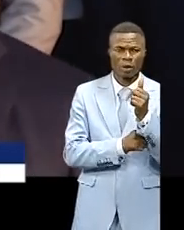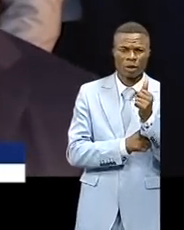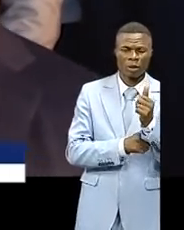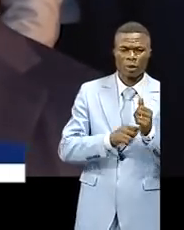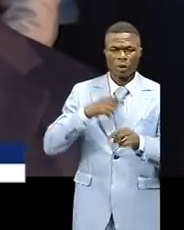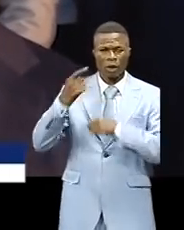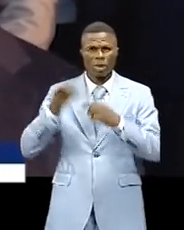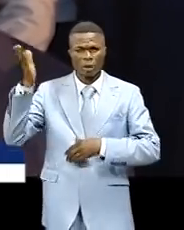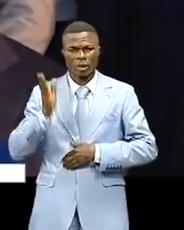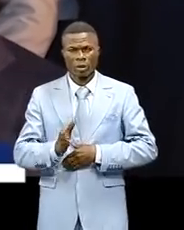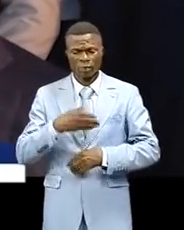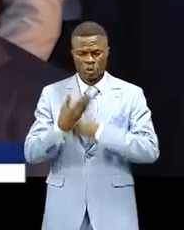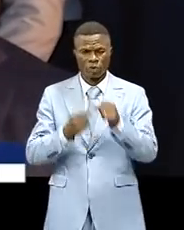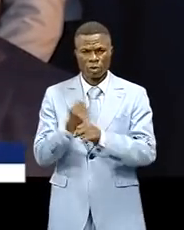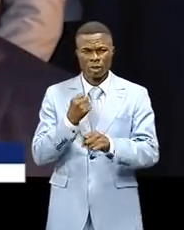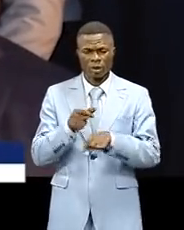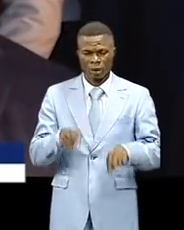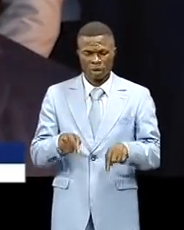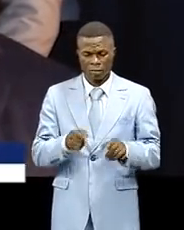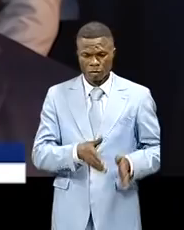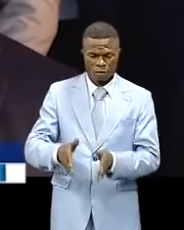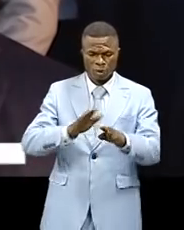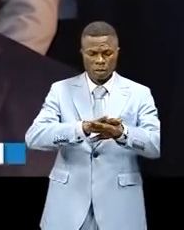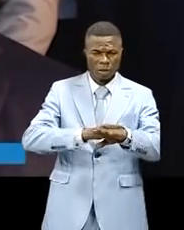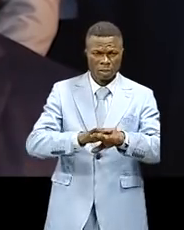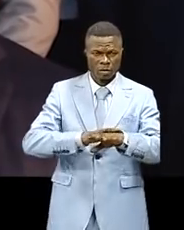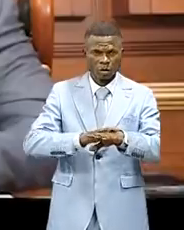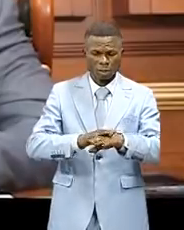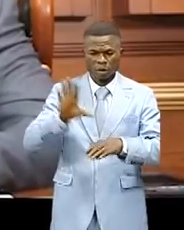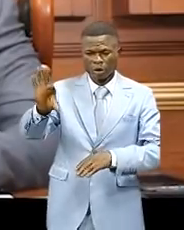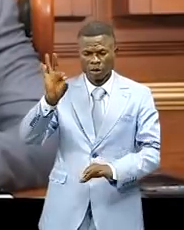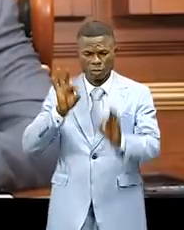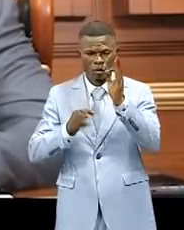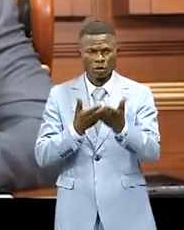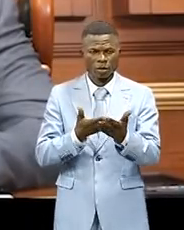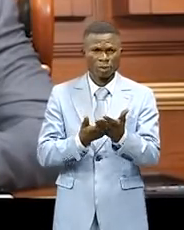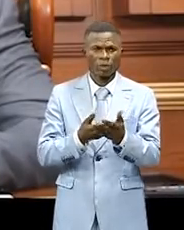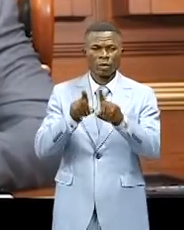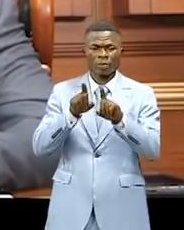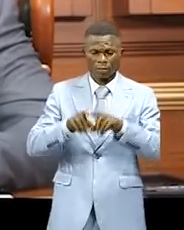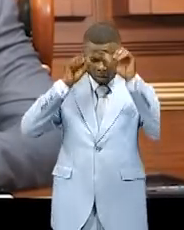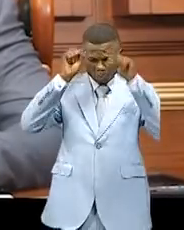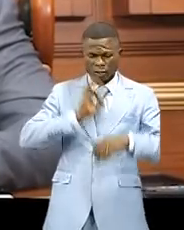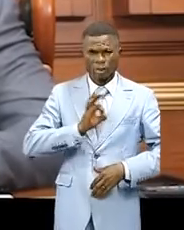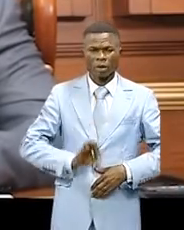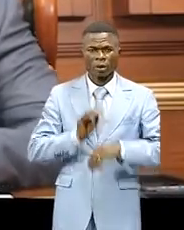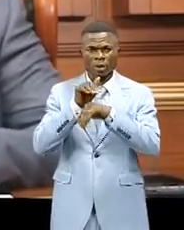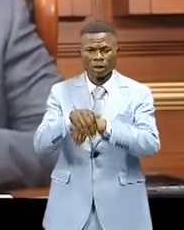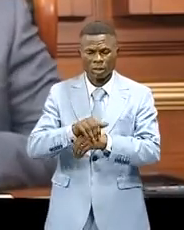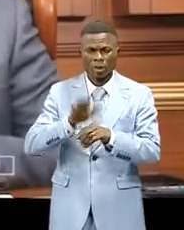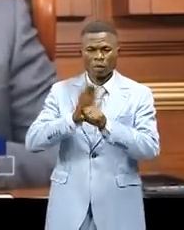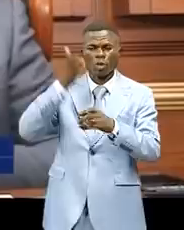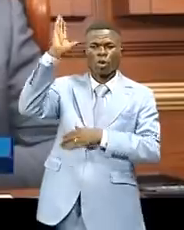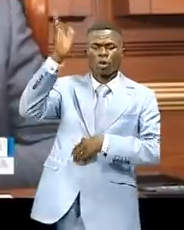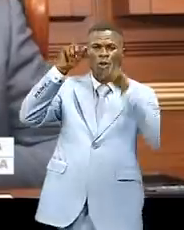qui vont venir faire les opérations sur ces chemins de fer là puisse être sélectionné par ailleurs le chef de l'état a participé par visioconférence